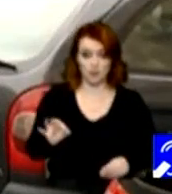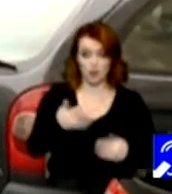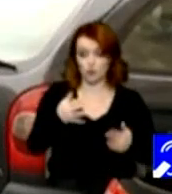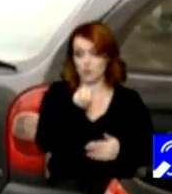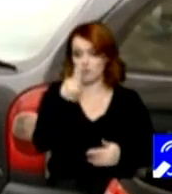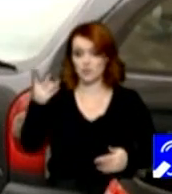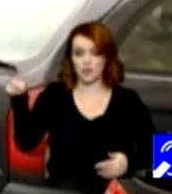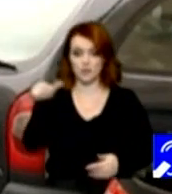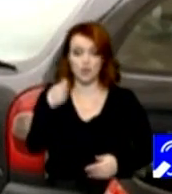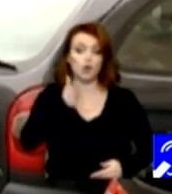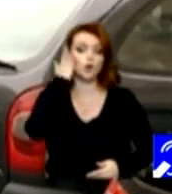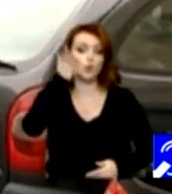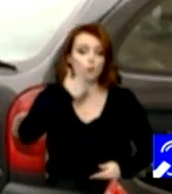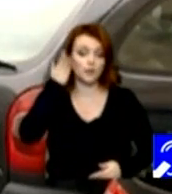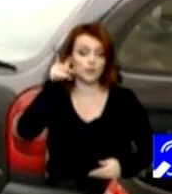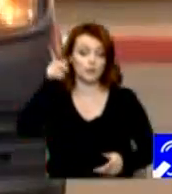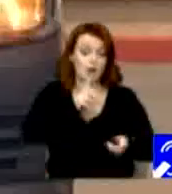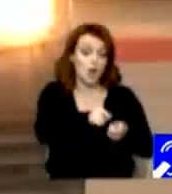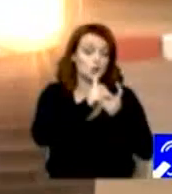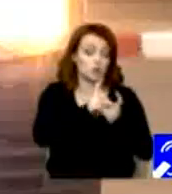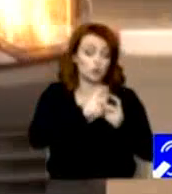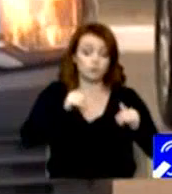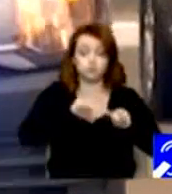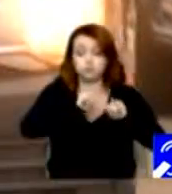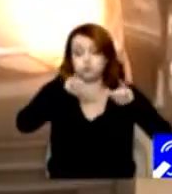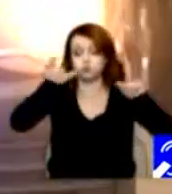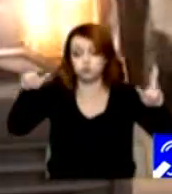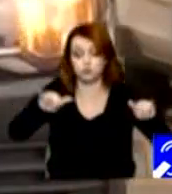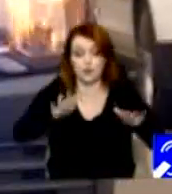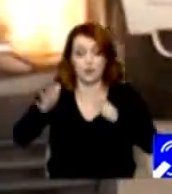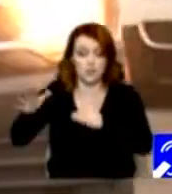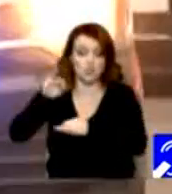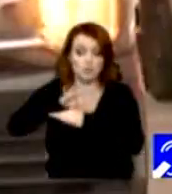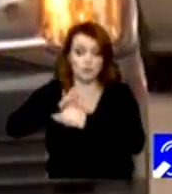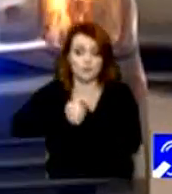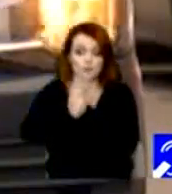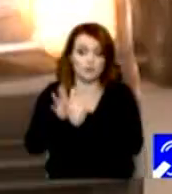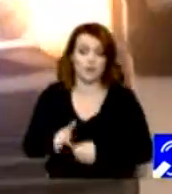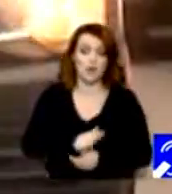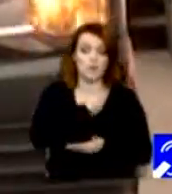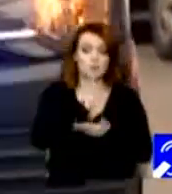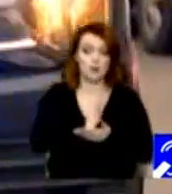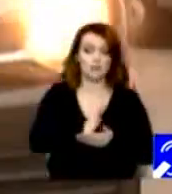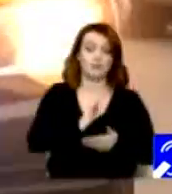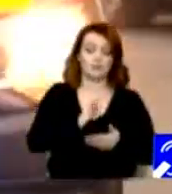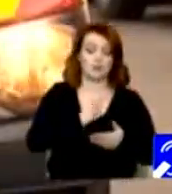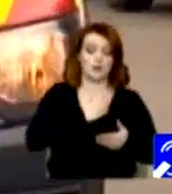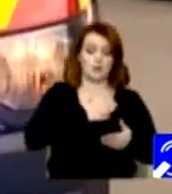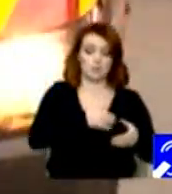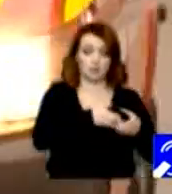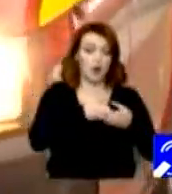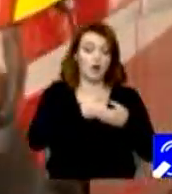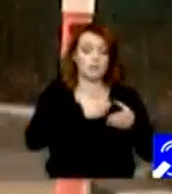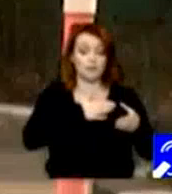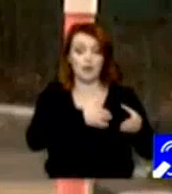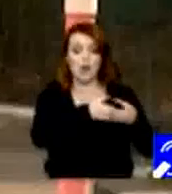săptămâni în România țară ce se confruntă cu o creștere dramatică de cazuri de copii de 19 se află o echipă a organizației Mondiale